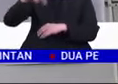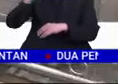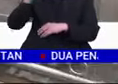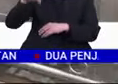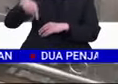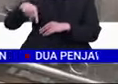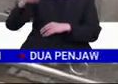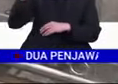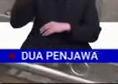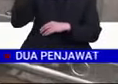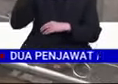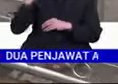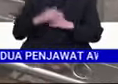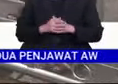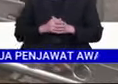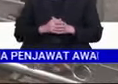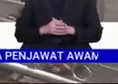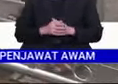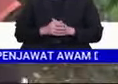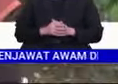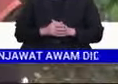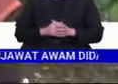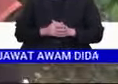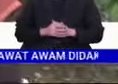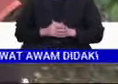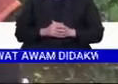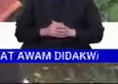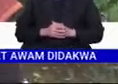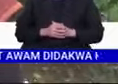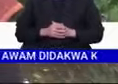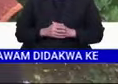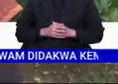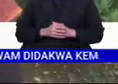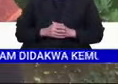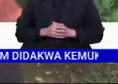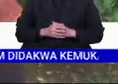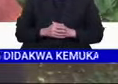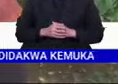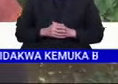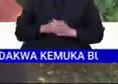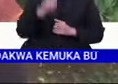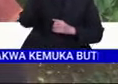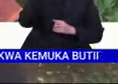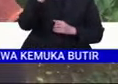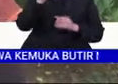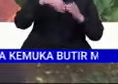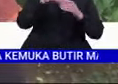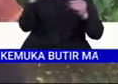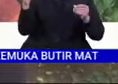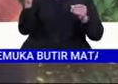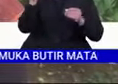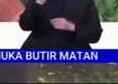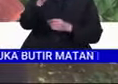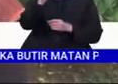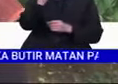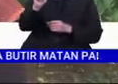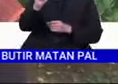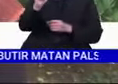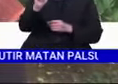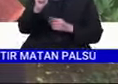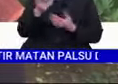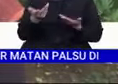kawalan pergerakan PGP sebelum ini Poncol nelayan sprocket Yap bentuk Yap